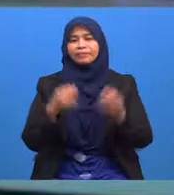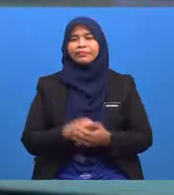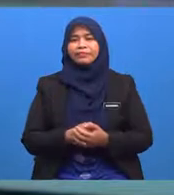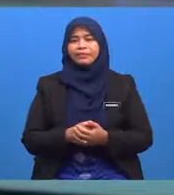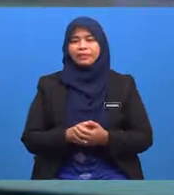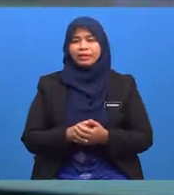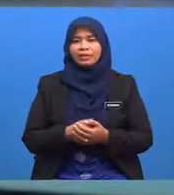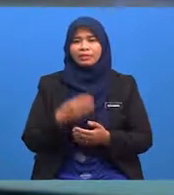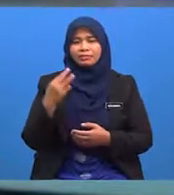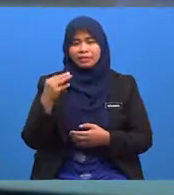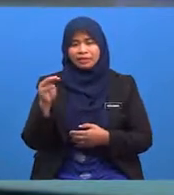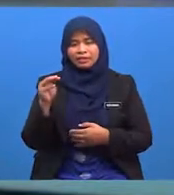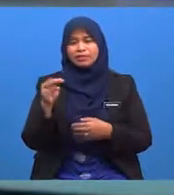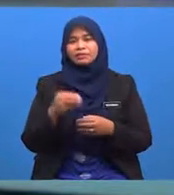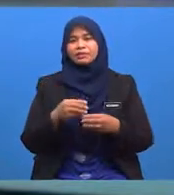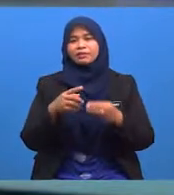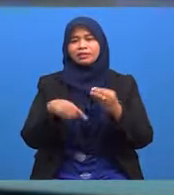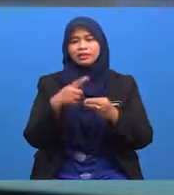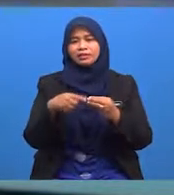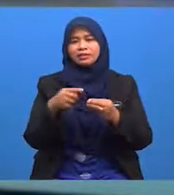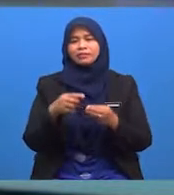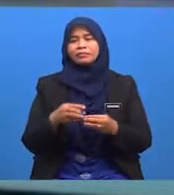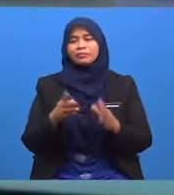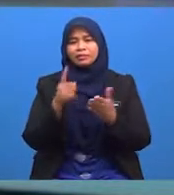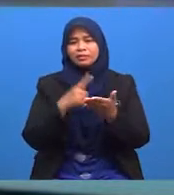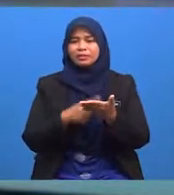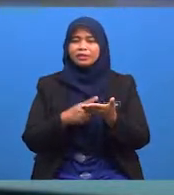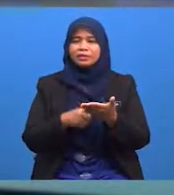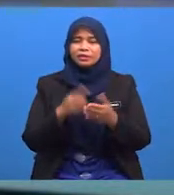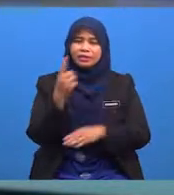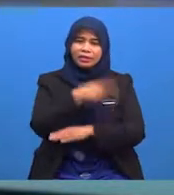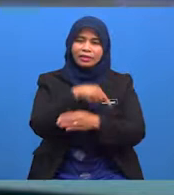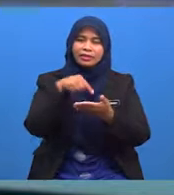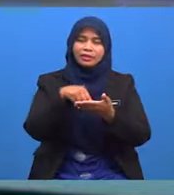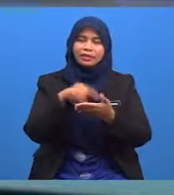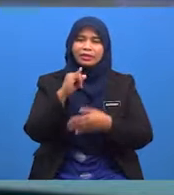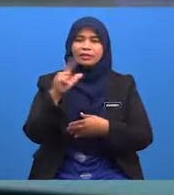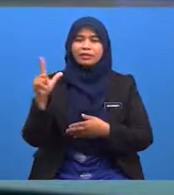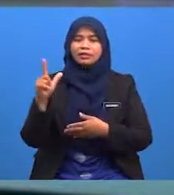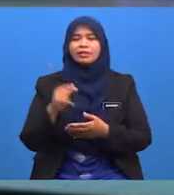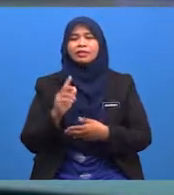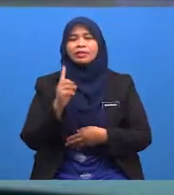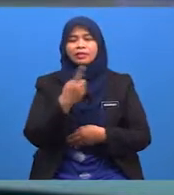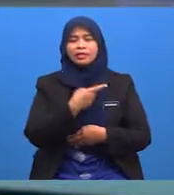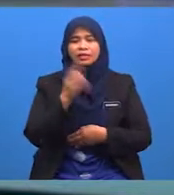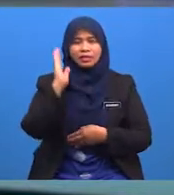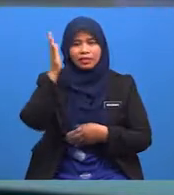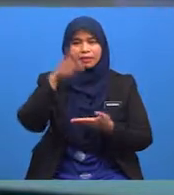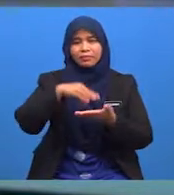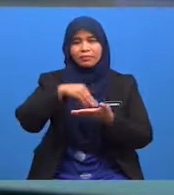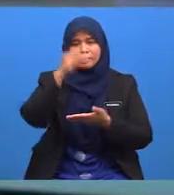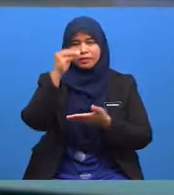Maka, perkaitan dengan mauduk perbincangan kita pada hari ini ialah kita akan